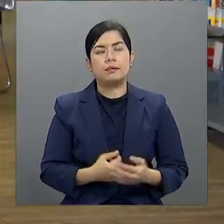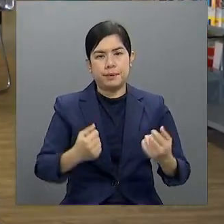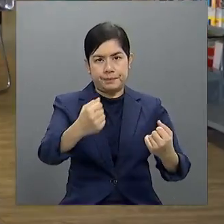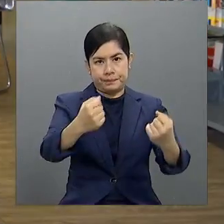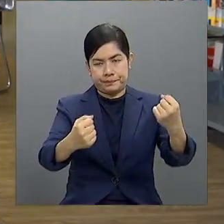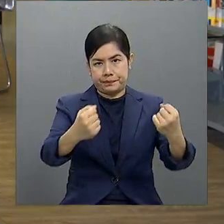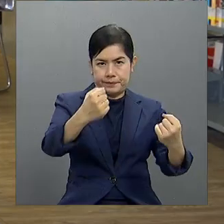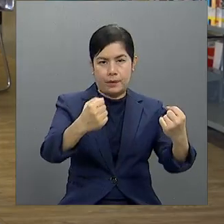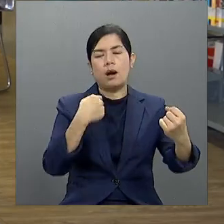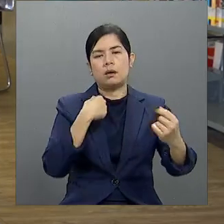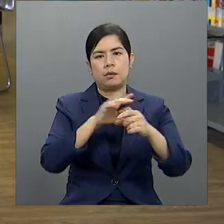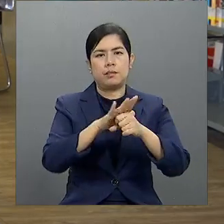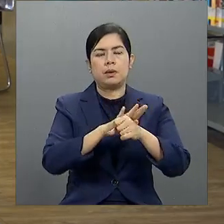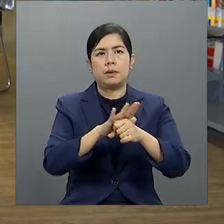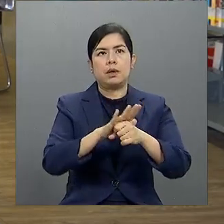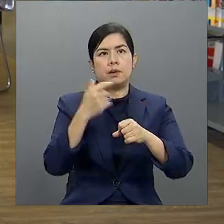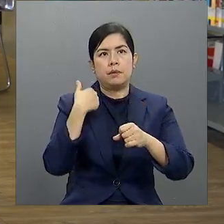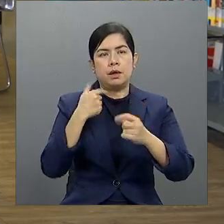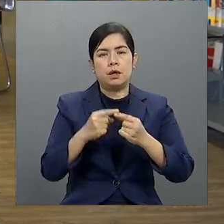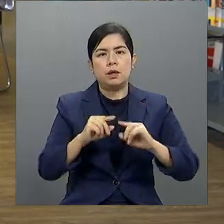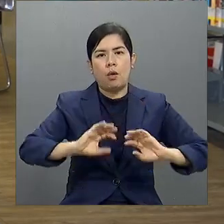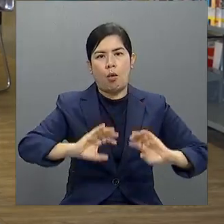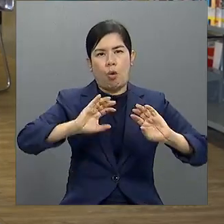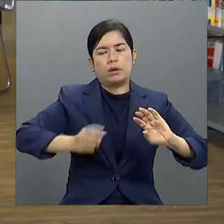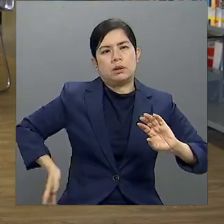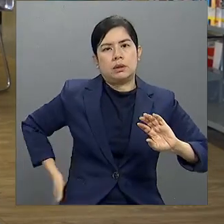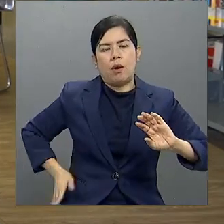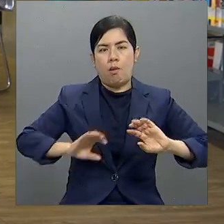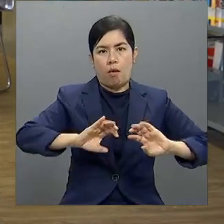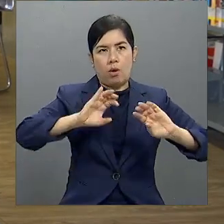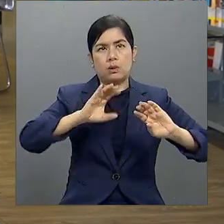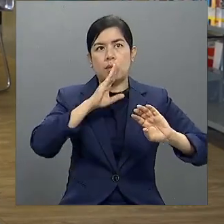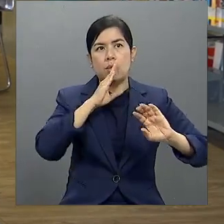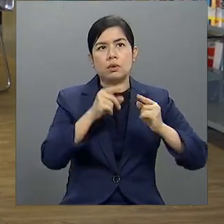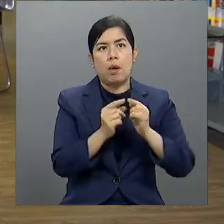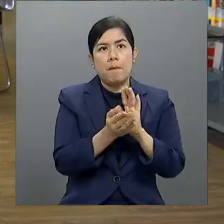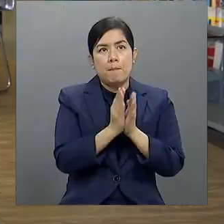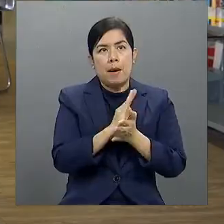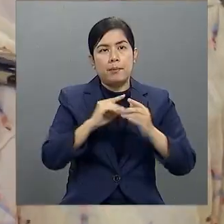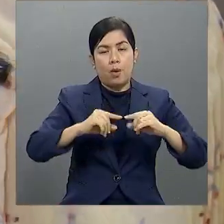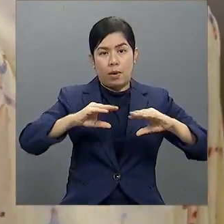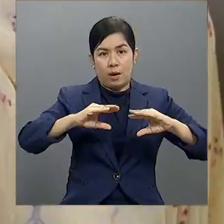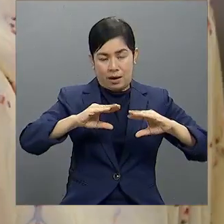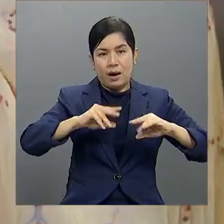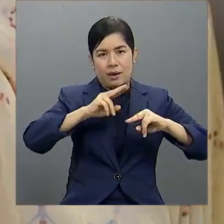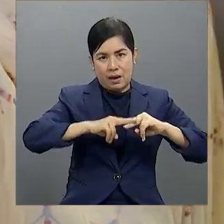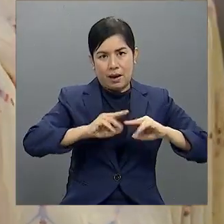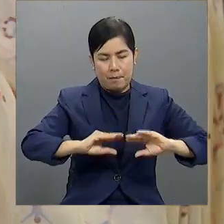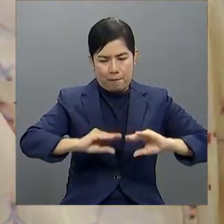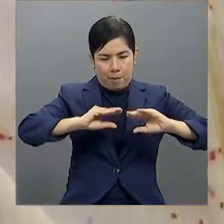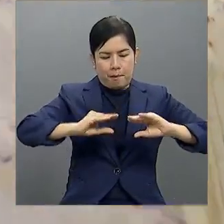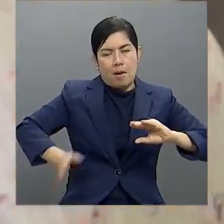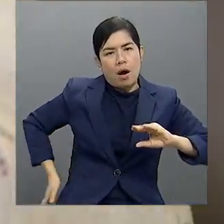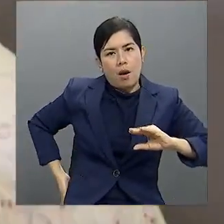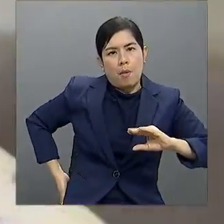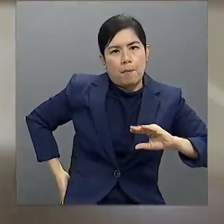แล้วก็ยกก้นนิดก็คือถ้าปรับมุมของเบาะนั่งได้เนี่ยให้ปรับมุมก้นเนี่ยสูงกว่าเข่านิดนึงหรือว่าอย่างน้อยเท่ากันกับ